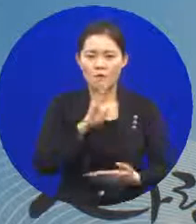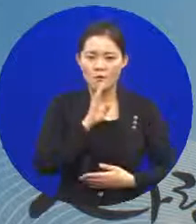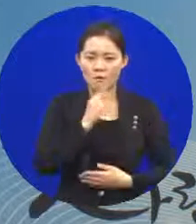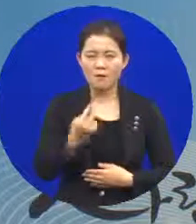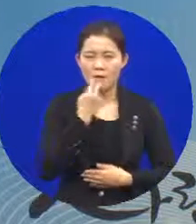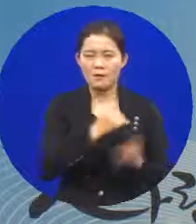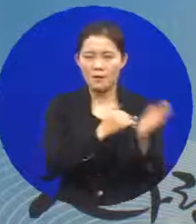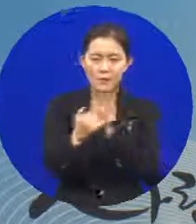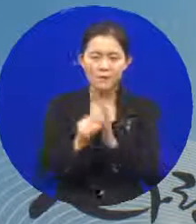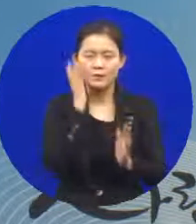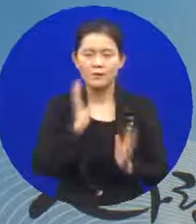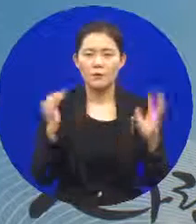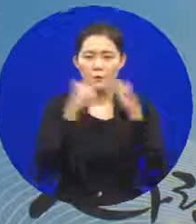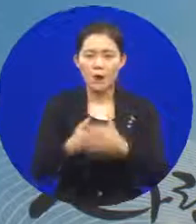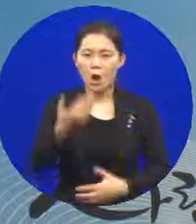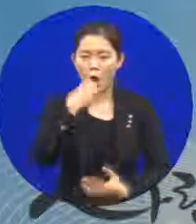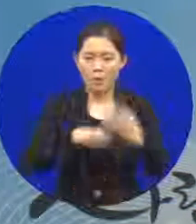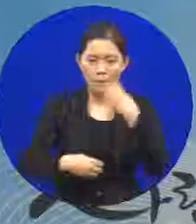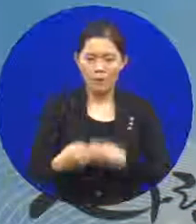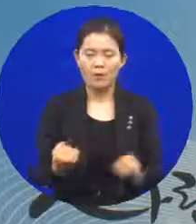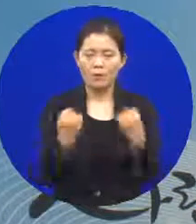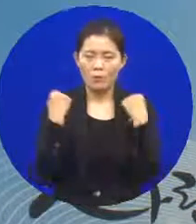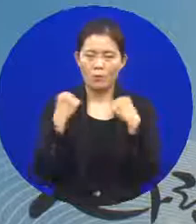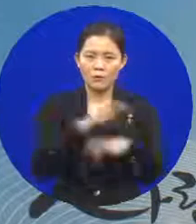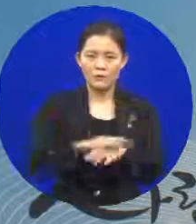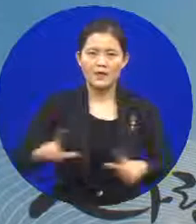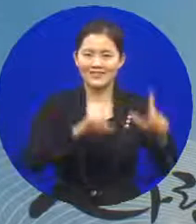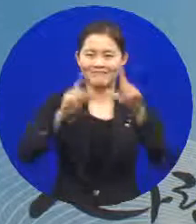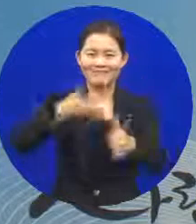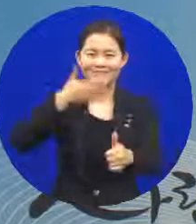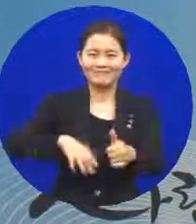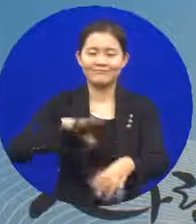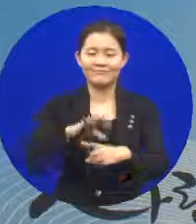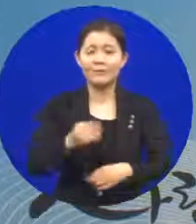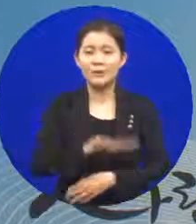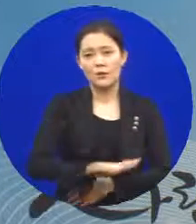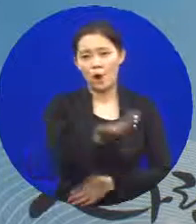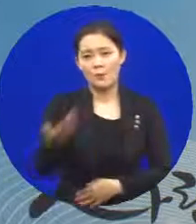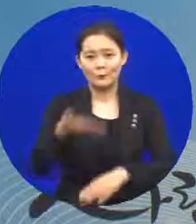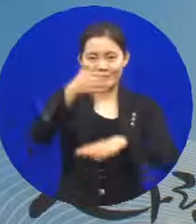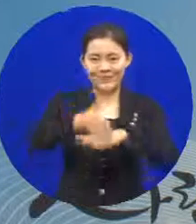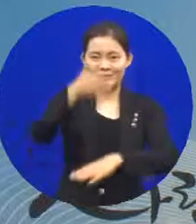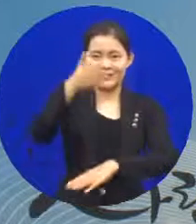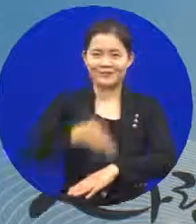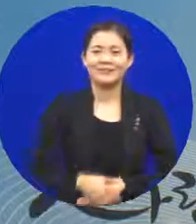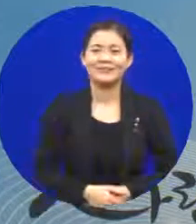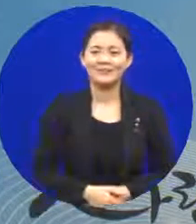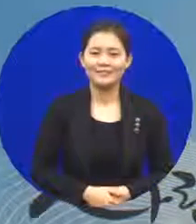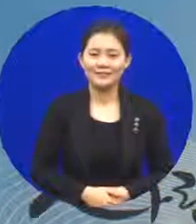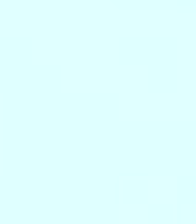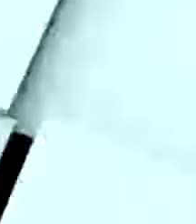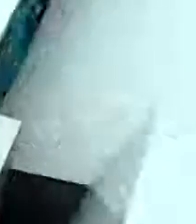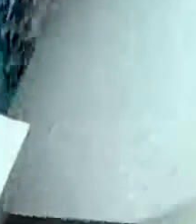쉽습니다. 감기 예방에 좋은 채소들 많이 드시고 환절기 건강관리 잘하시기 바랍니다. 함께해 주신 여러분 고맙습니다.